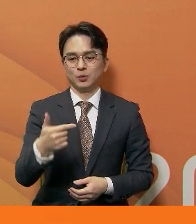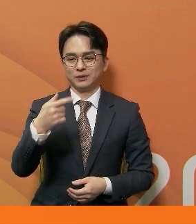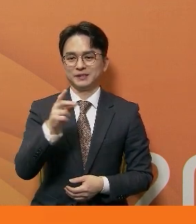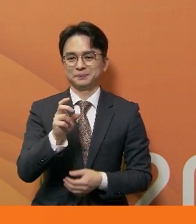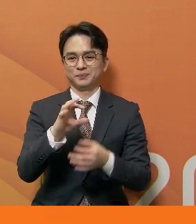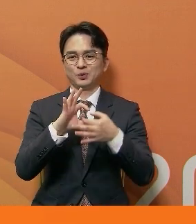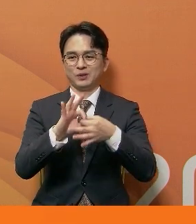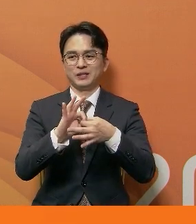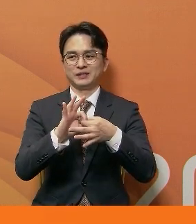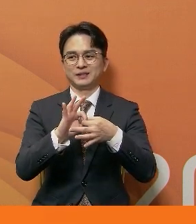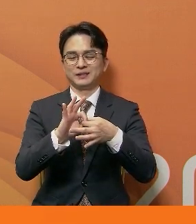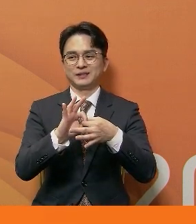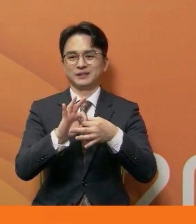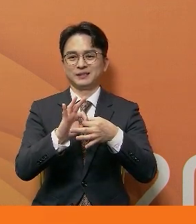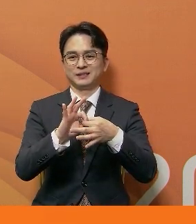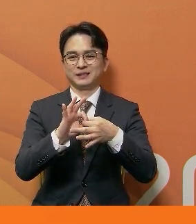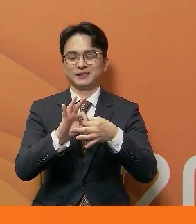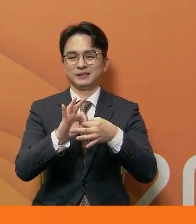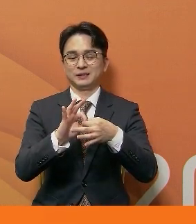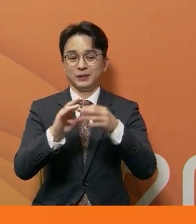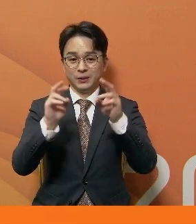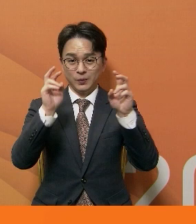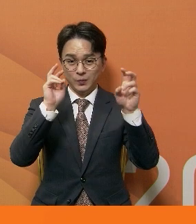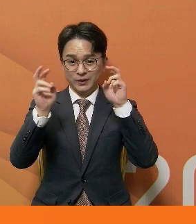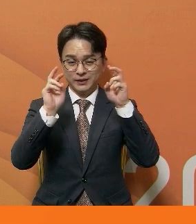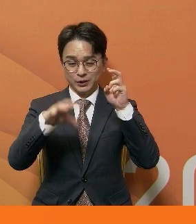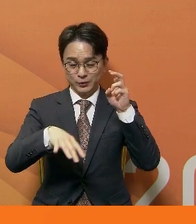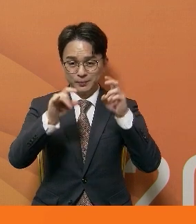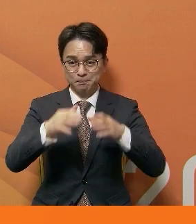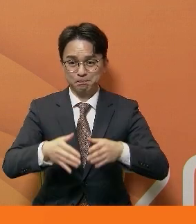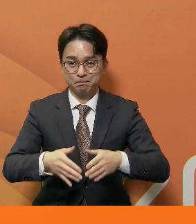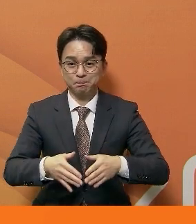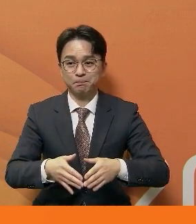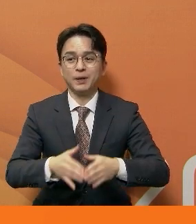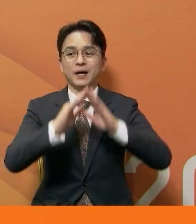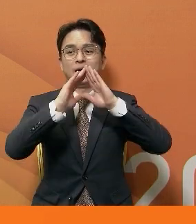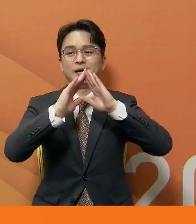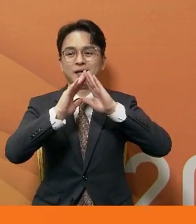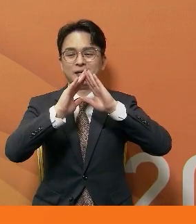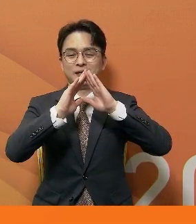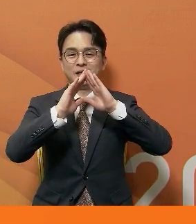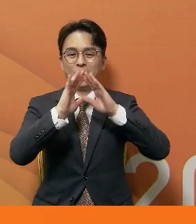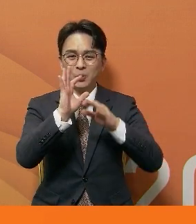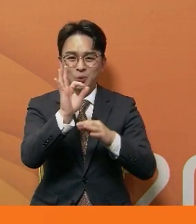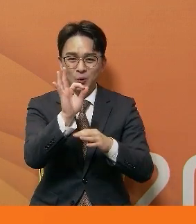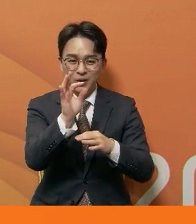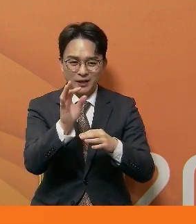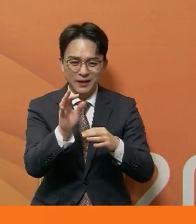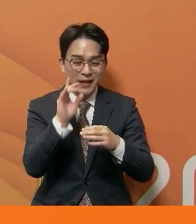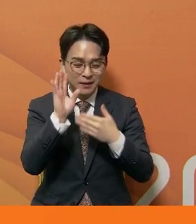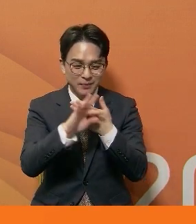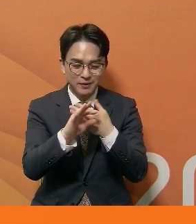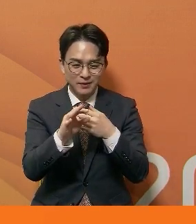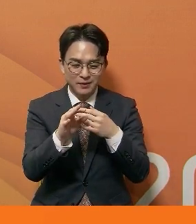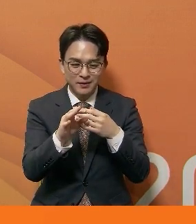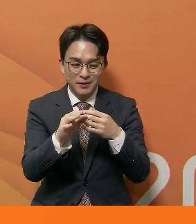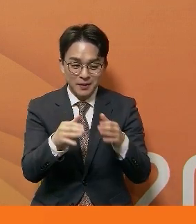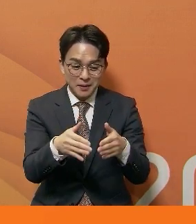우리 기업들이 그 납입자본금이 적으면 기업 설립을 쉽게 할 수 있다는 장점은 있지만